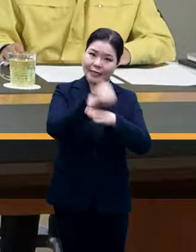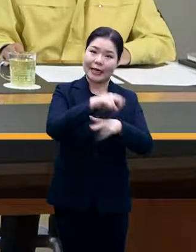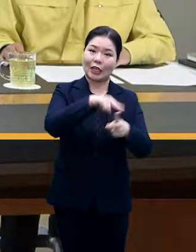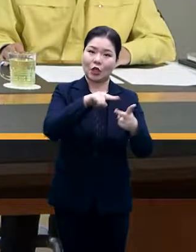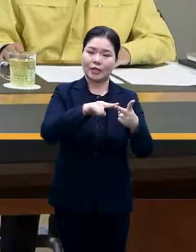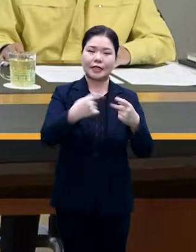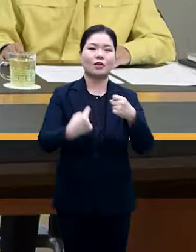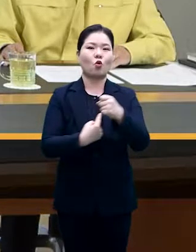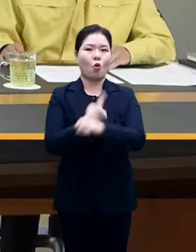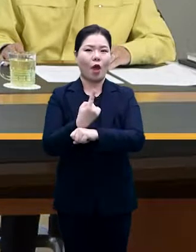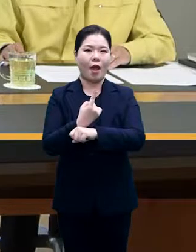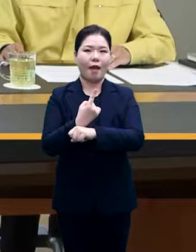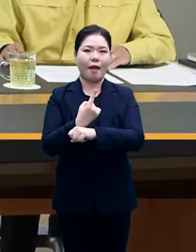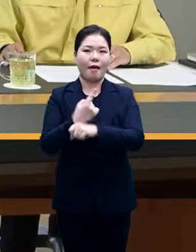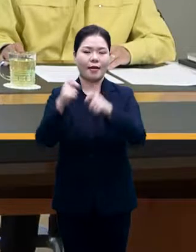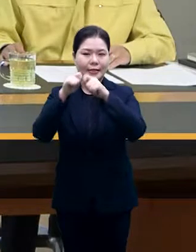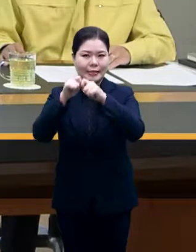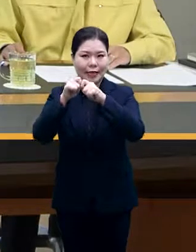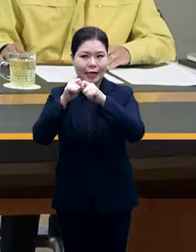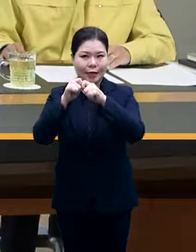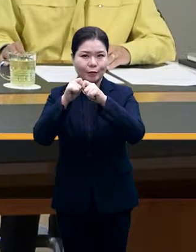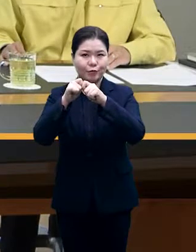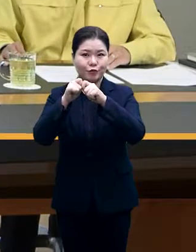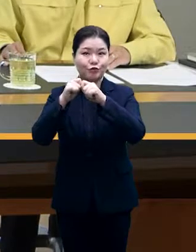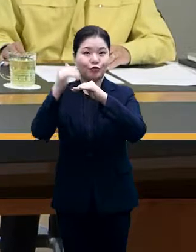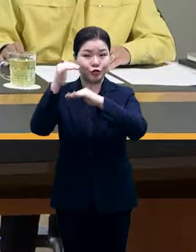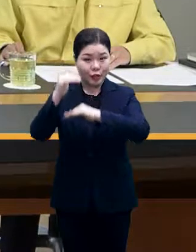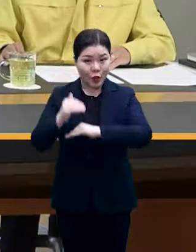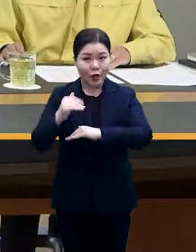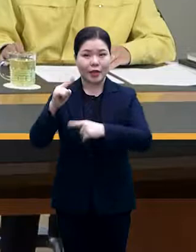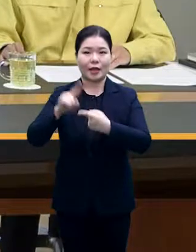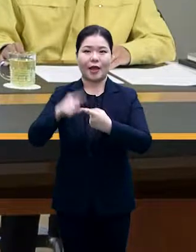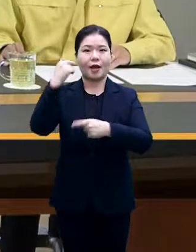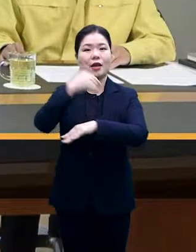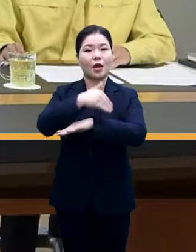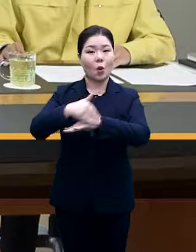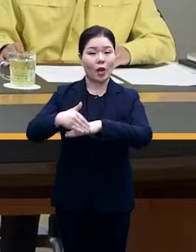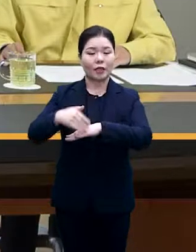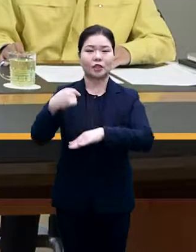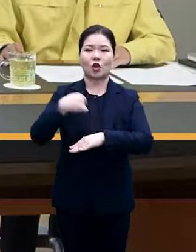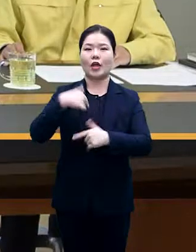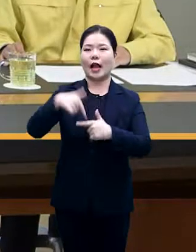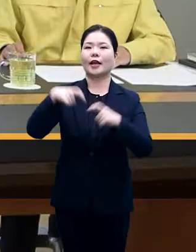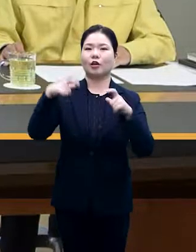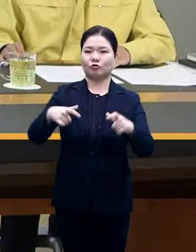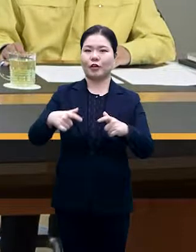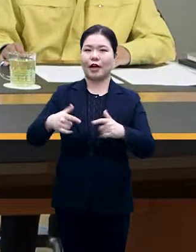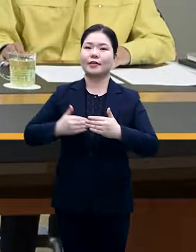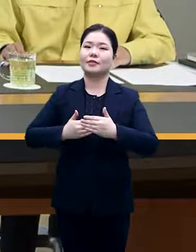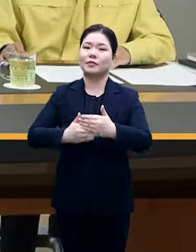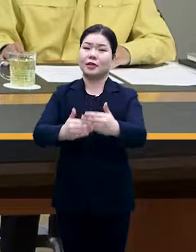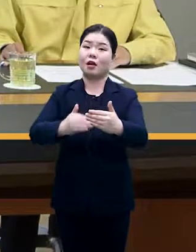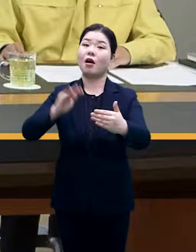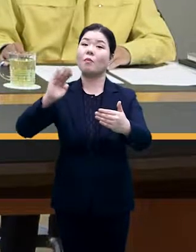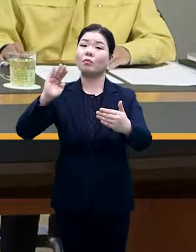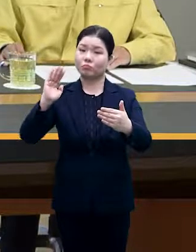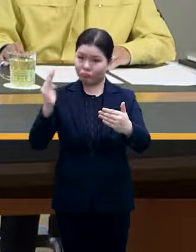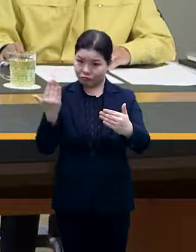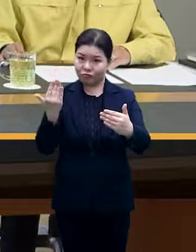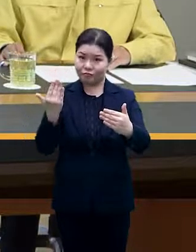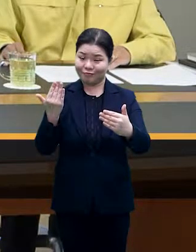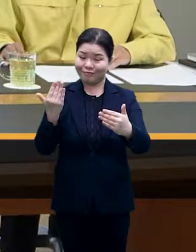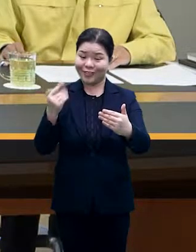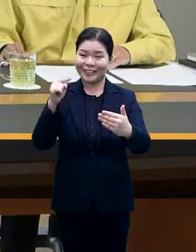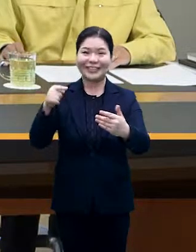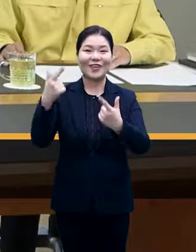승인이라든지 나머지 세부 시행 계획 같은 것은 저희 강남구가